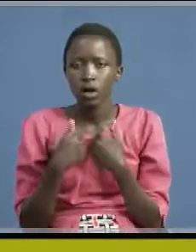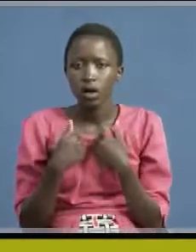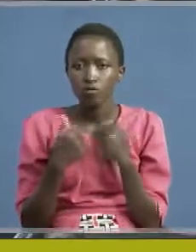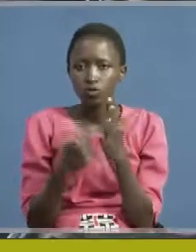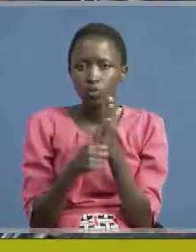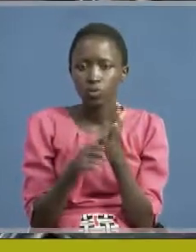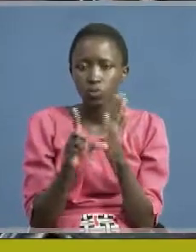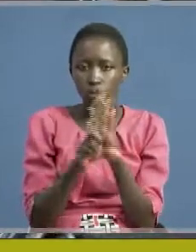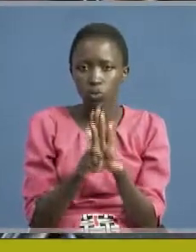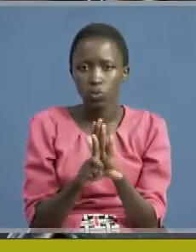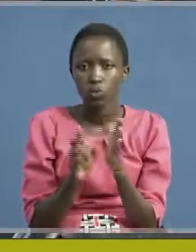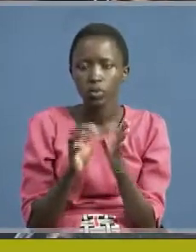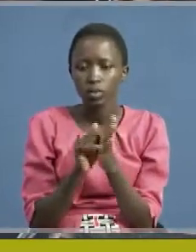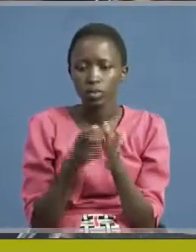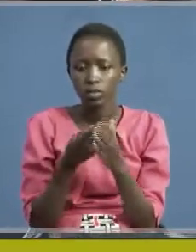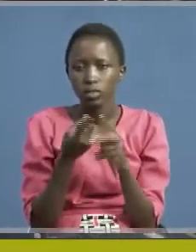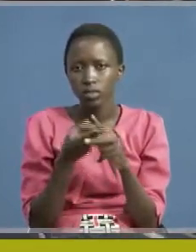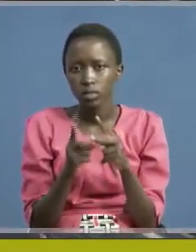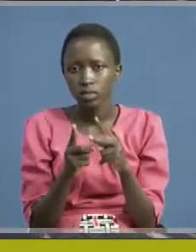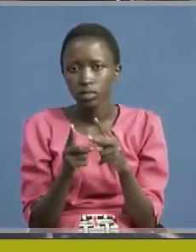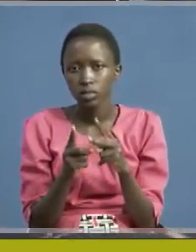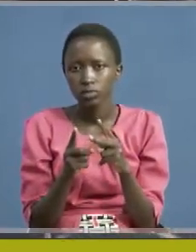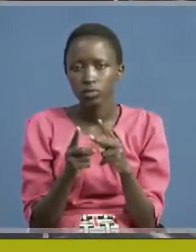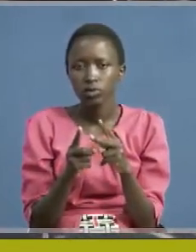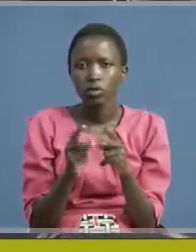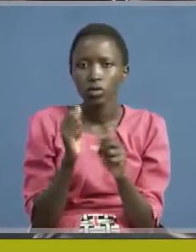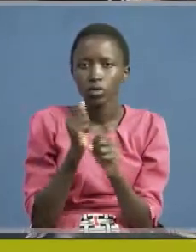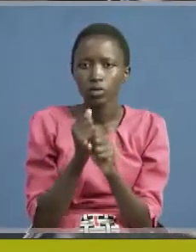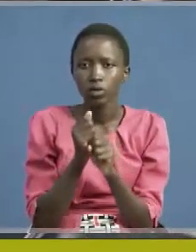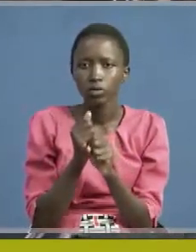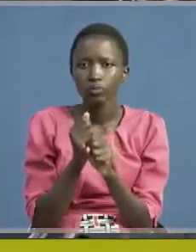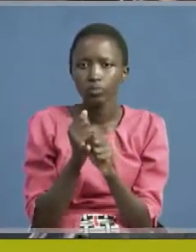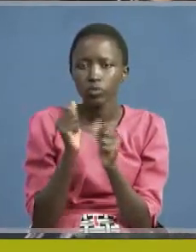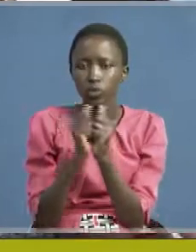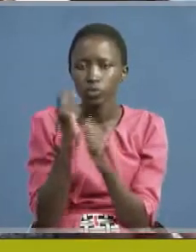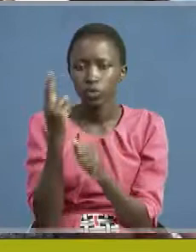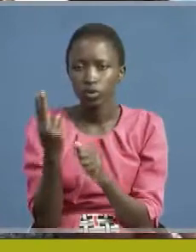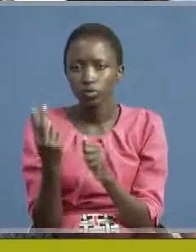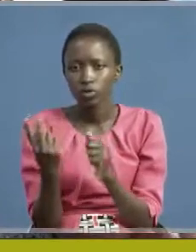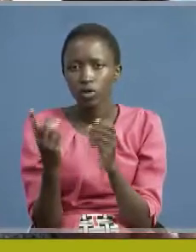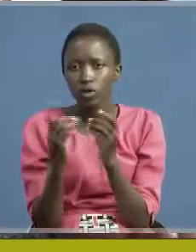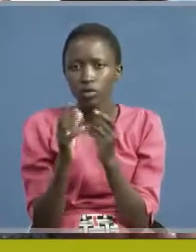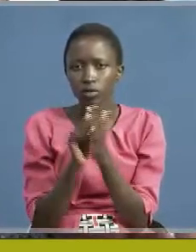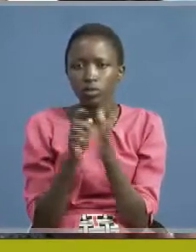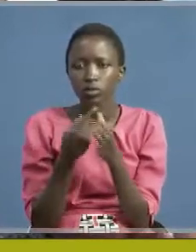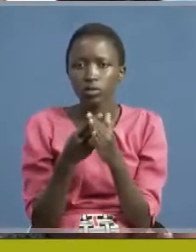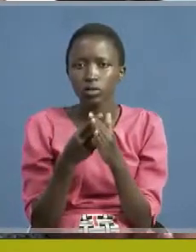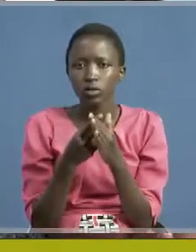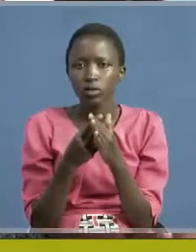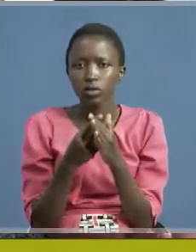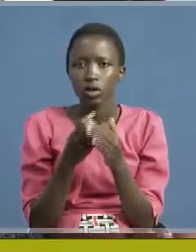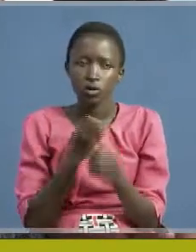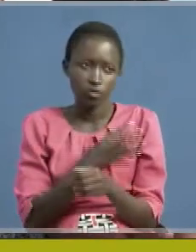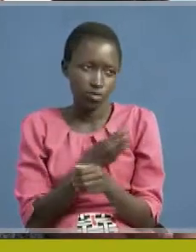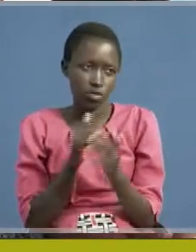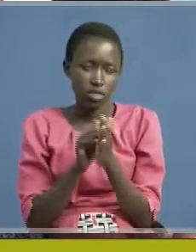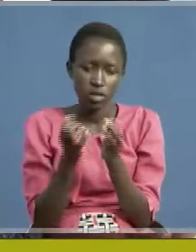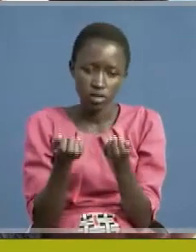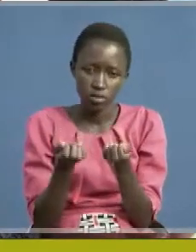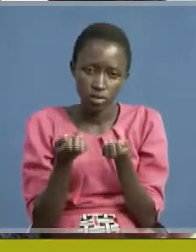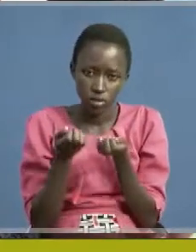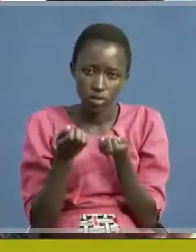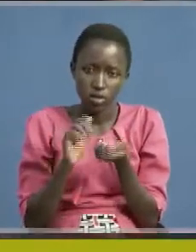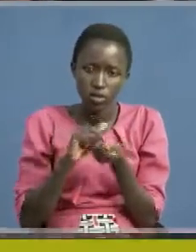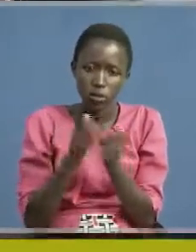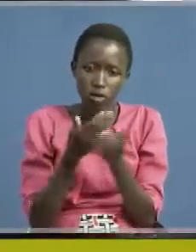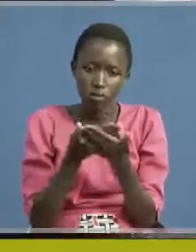na sheria hizo zitakazoanza kutekelezwa kikamilifu tarehe 12 mwezi huu wanahofu kuwa ipo haja ya mabadiliko